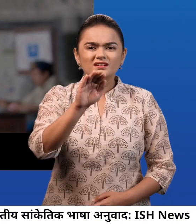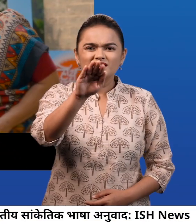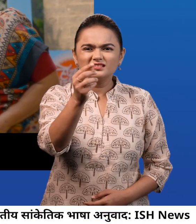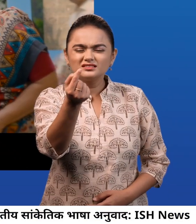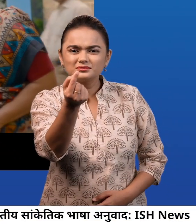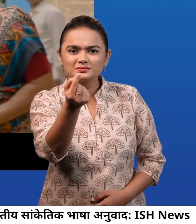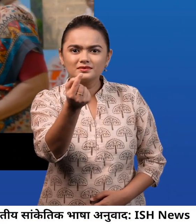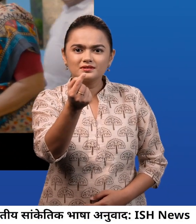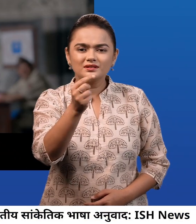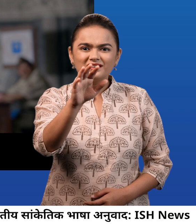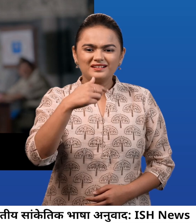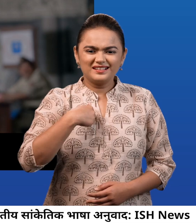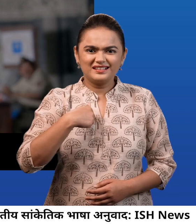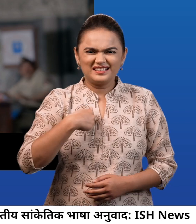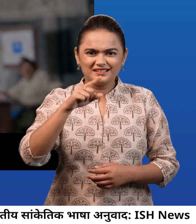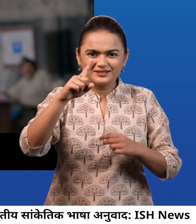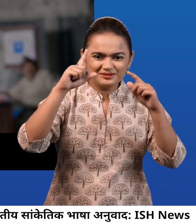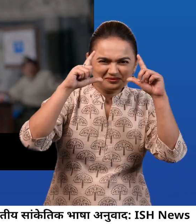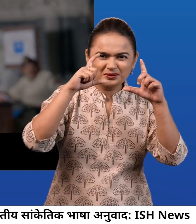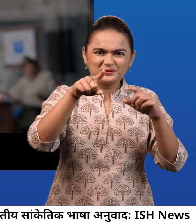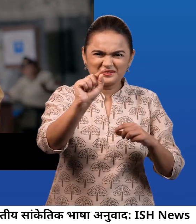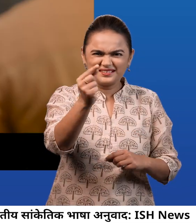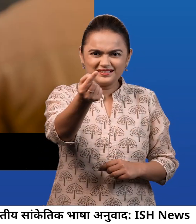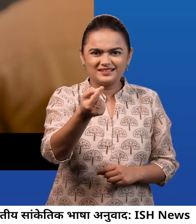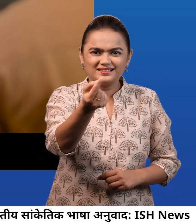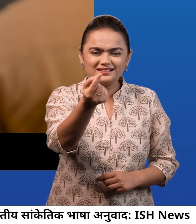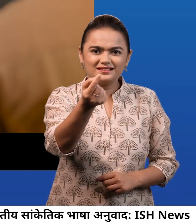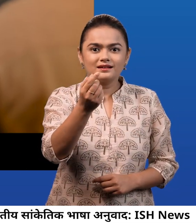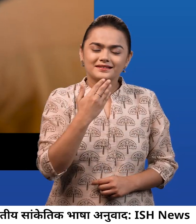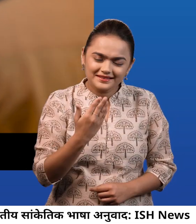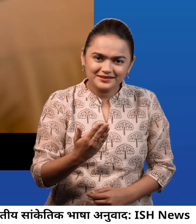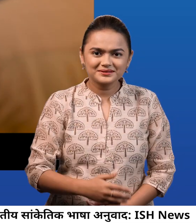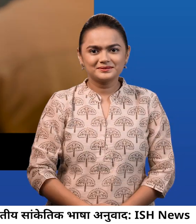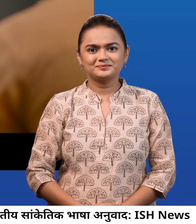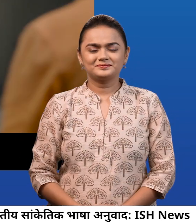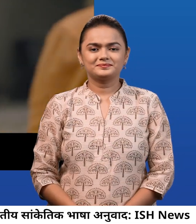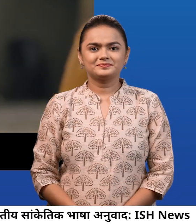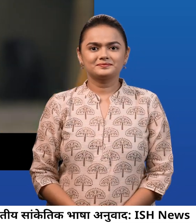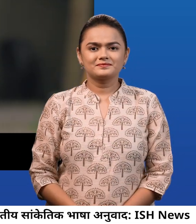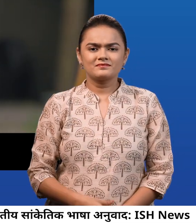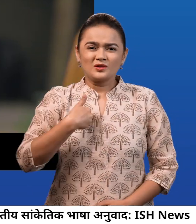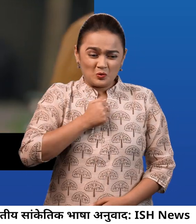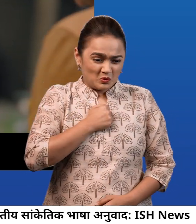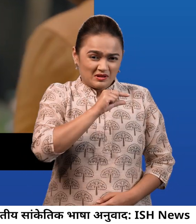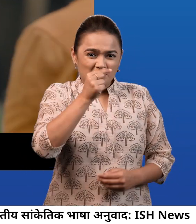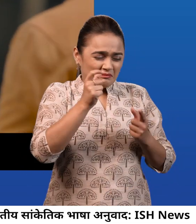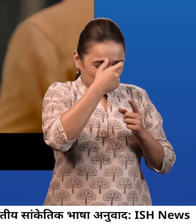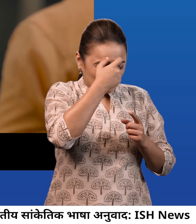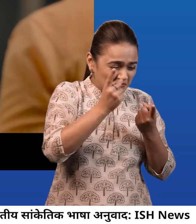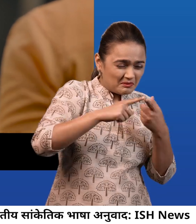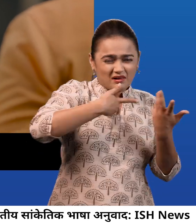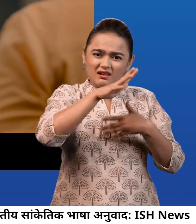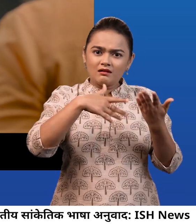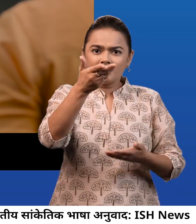एक्सक्यूज मी, माझा एक फोटो काढायचा आहे, याल का जरा? थँक्यू. इथे आमच्या नावाचा